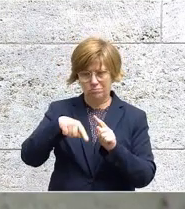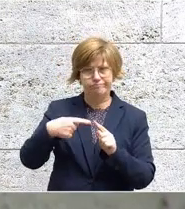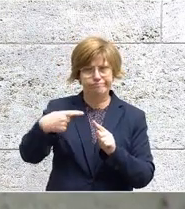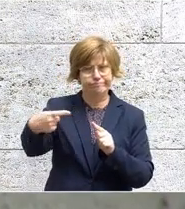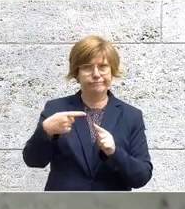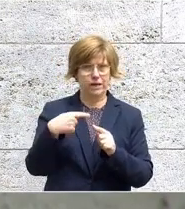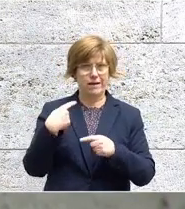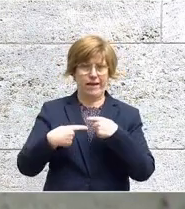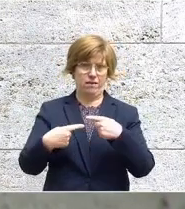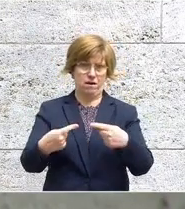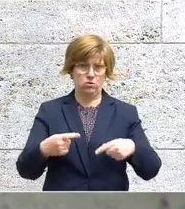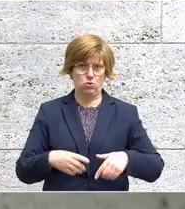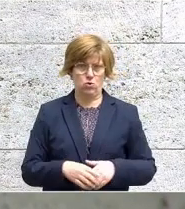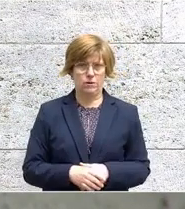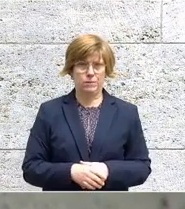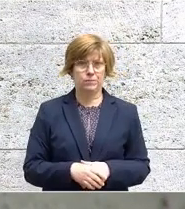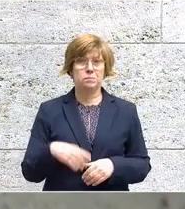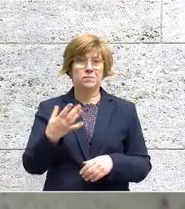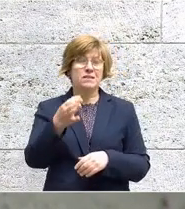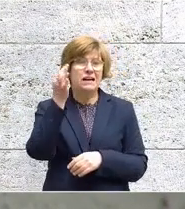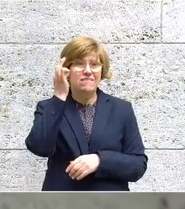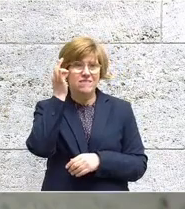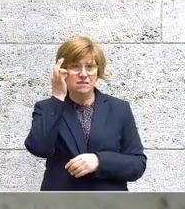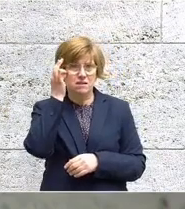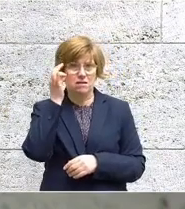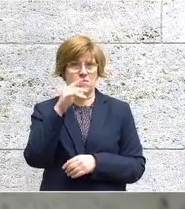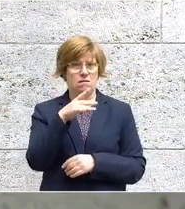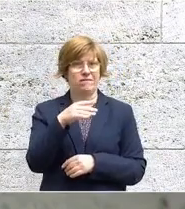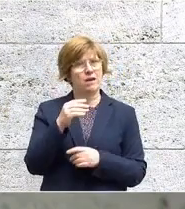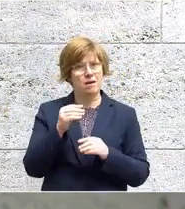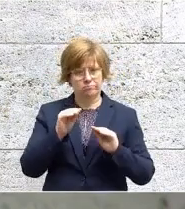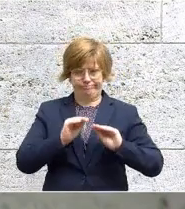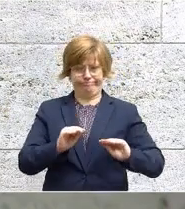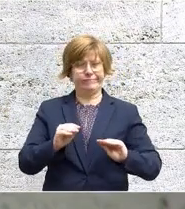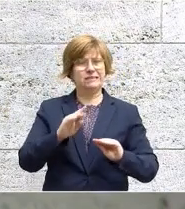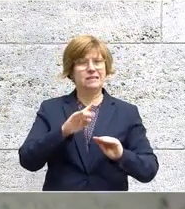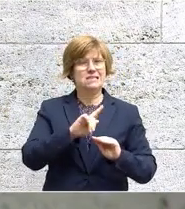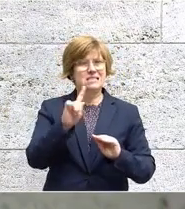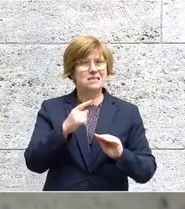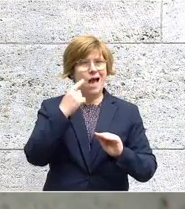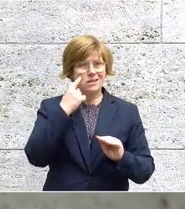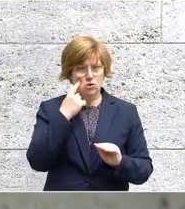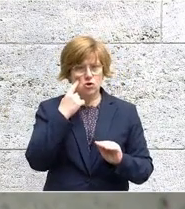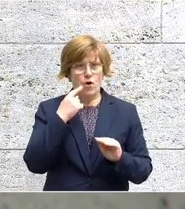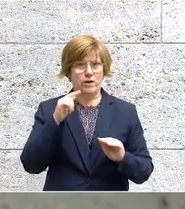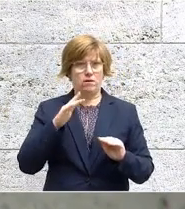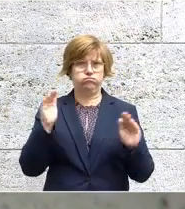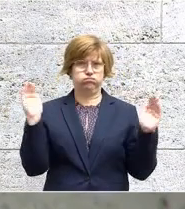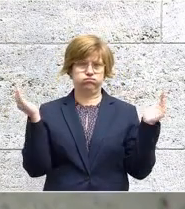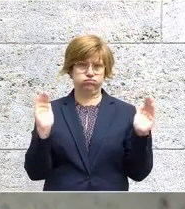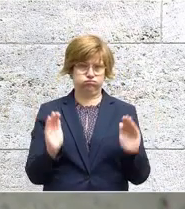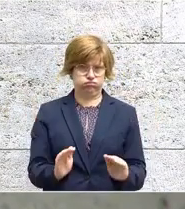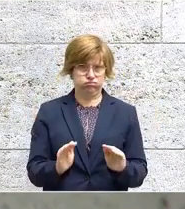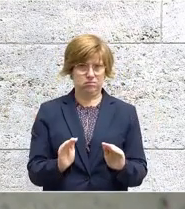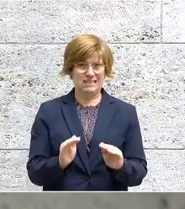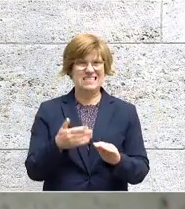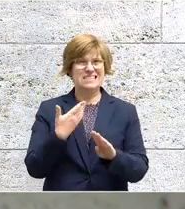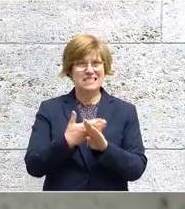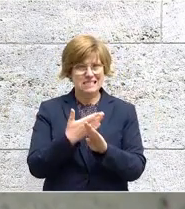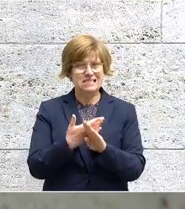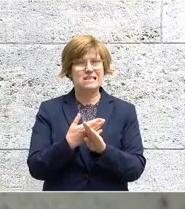Generationen. Dieses Wissen, diese Vermittlung durch Zeitzeugen stirbt aus und damit geht auch ein